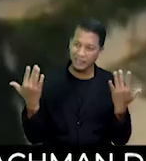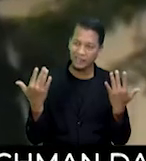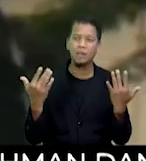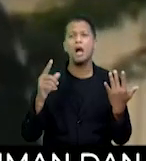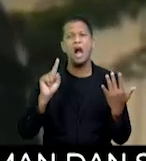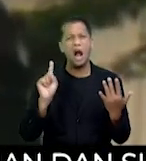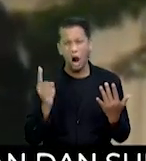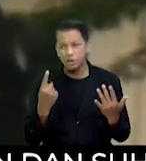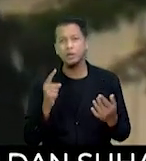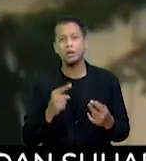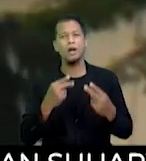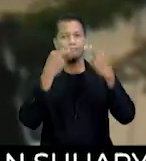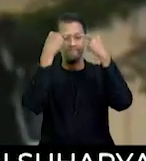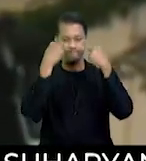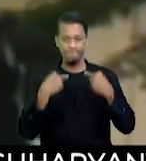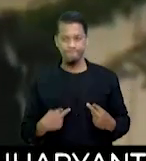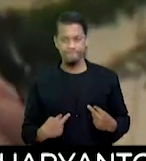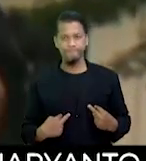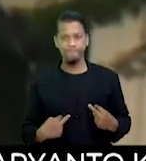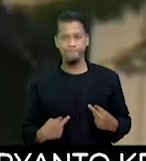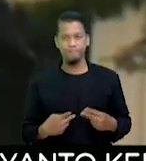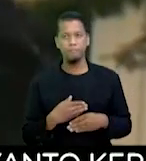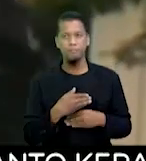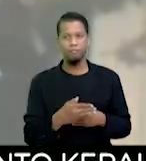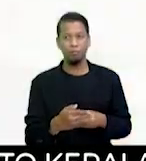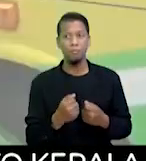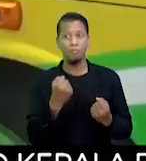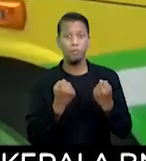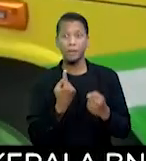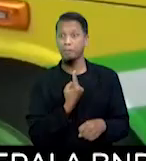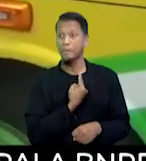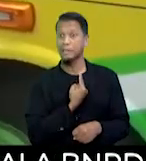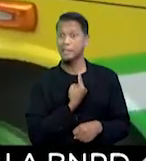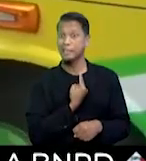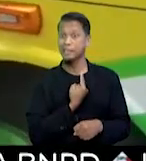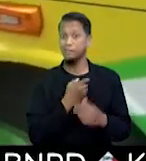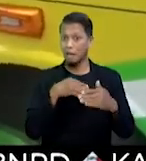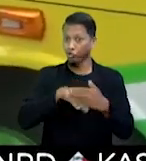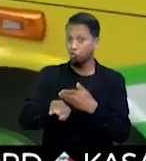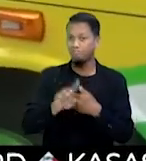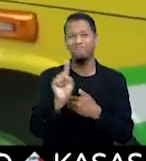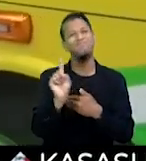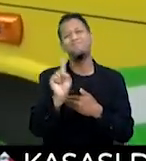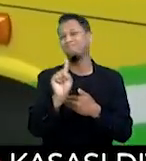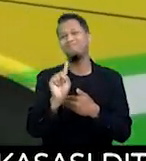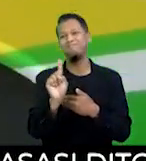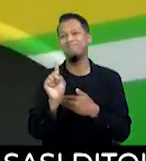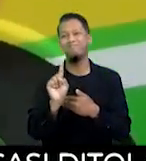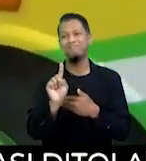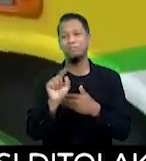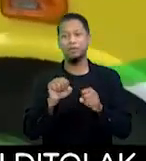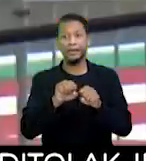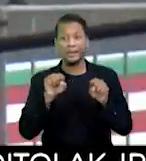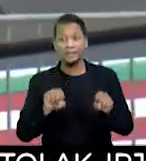Jadi tidak boleh mobil pribadi masuk ke kawasan sirkuit. Pengamanan sistem berlapis serta pengetatan